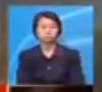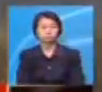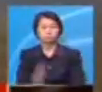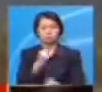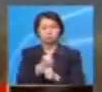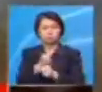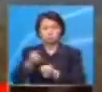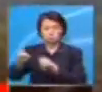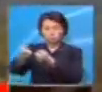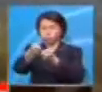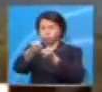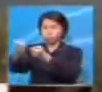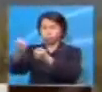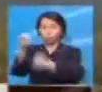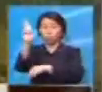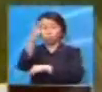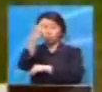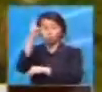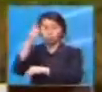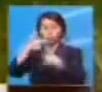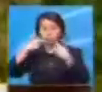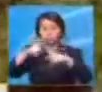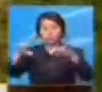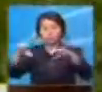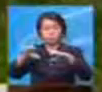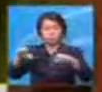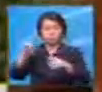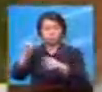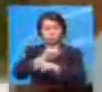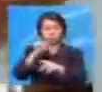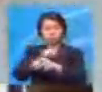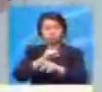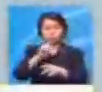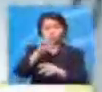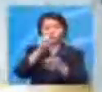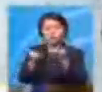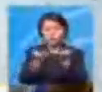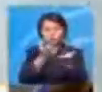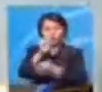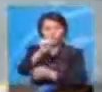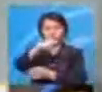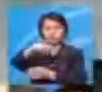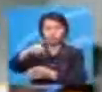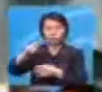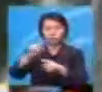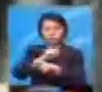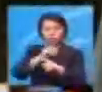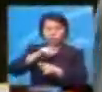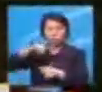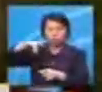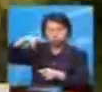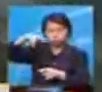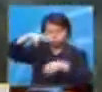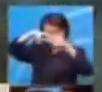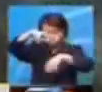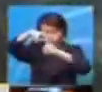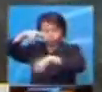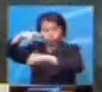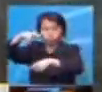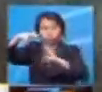kerja pemadaman kebakaran hutan itu yang sedang berjalan menggunakan khidmat apmm dengan menggunakan pesawat jenis bomad